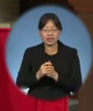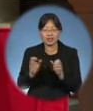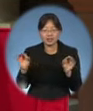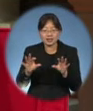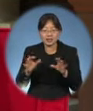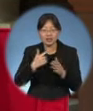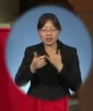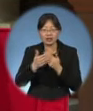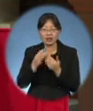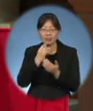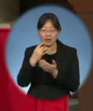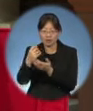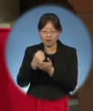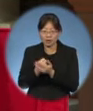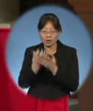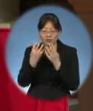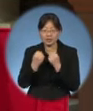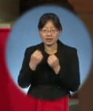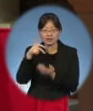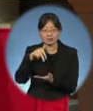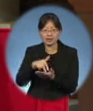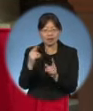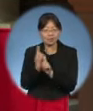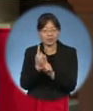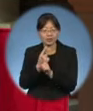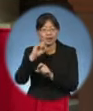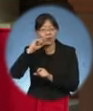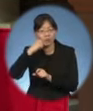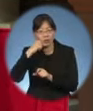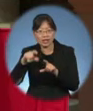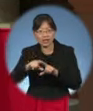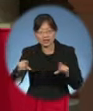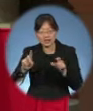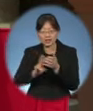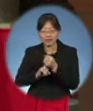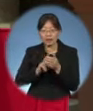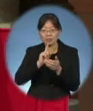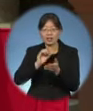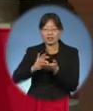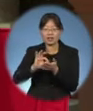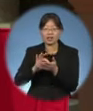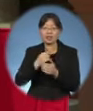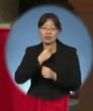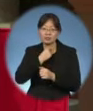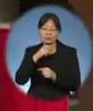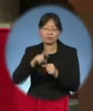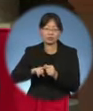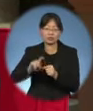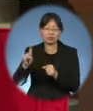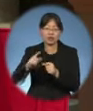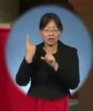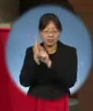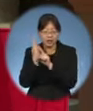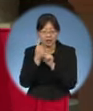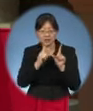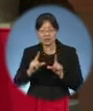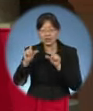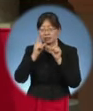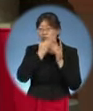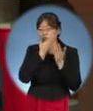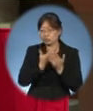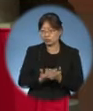일시적인 경험만 갖고는 많은 부분이 변화되지 않습니다. 저는 그럼. 일상의 기적이란 말을 쓰고 싶은데 예. 매일매일의 생활이